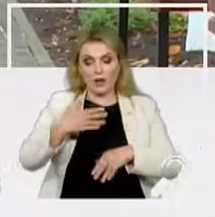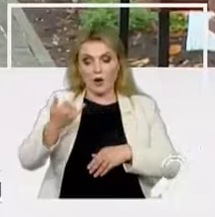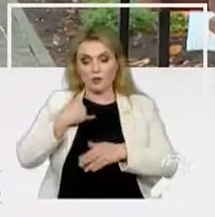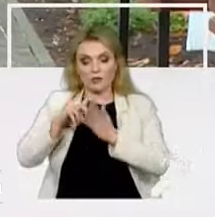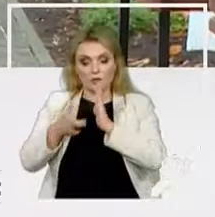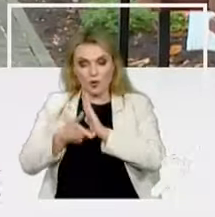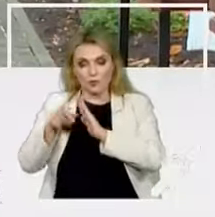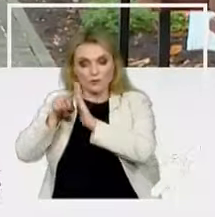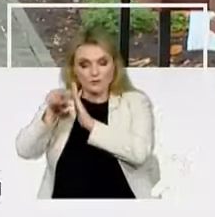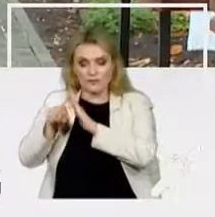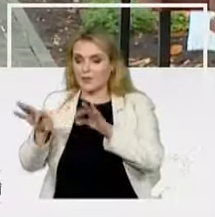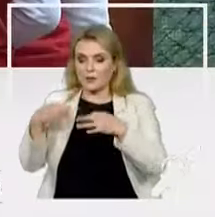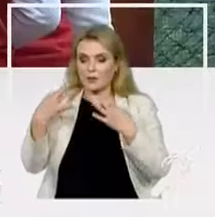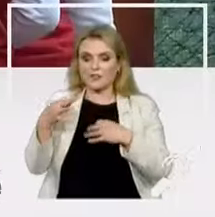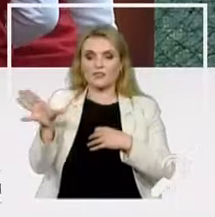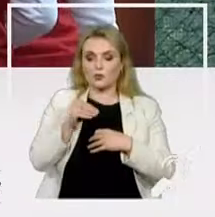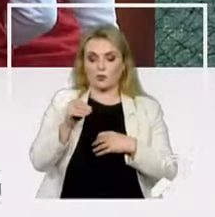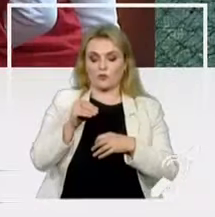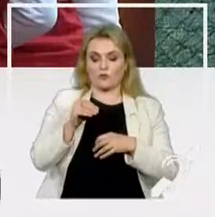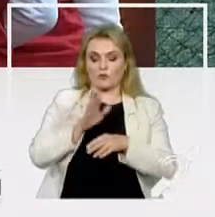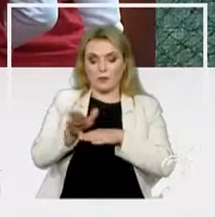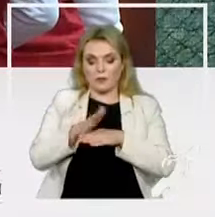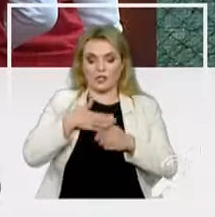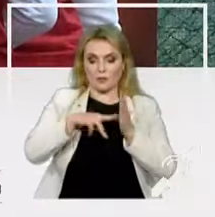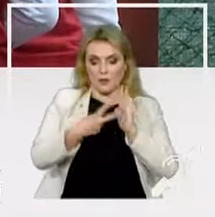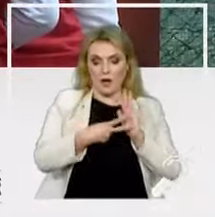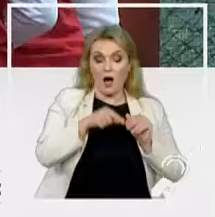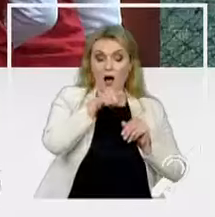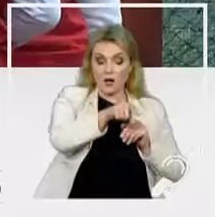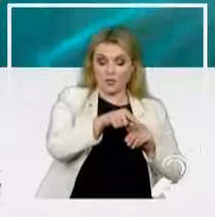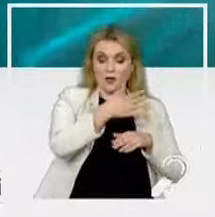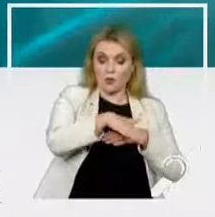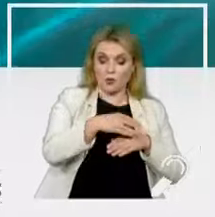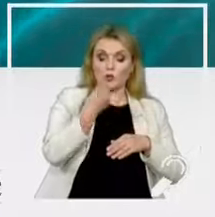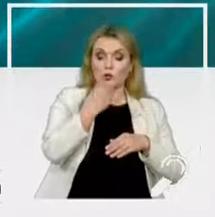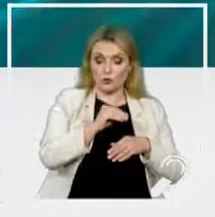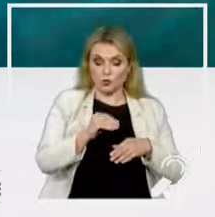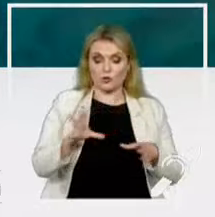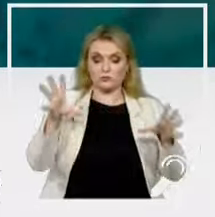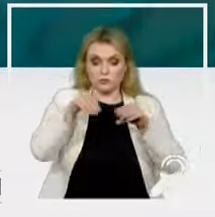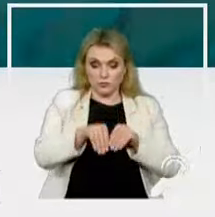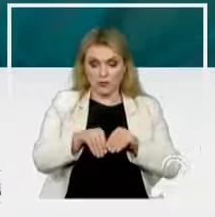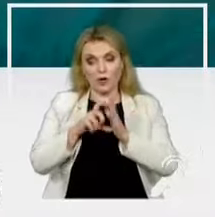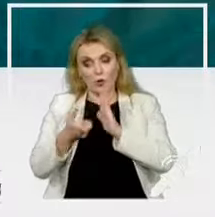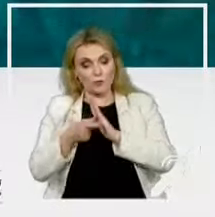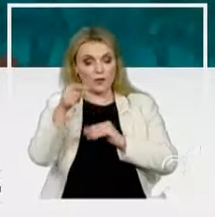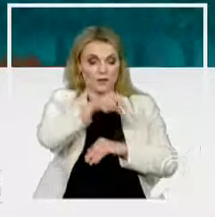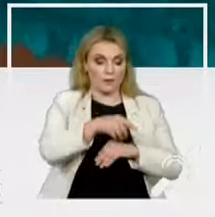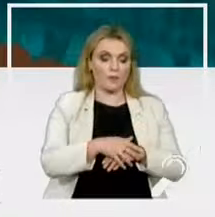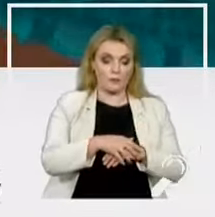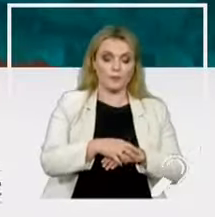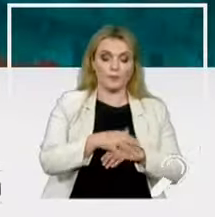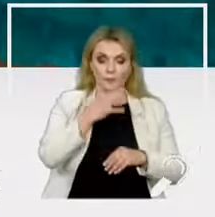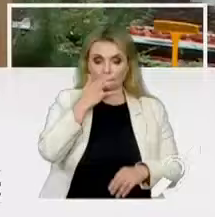toate activitățile să le facem. Este prima grădină din cele 3 care urmează să fie amenajate în Republica Moldova până la